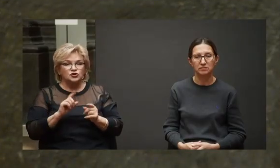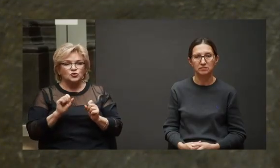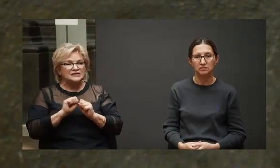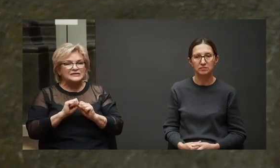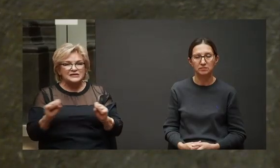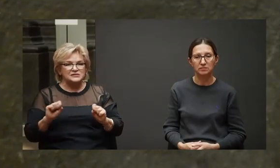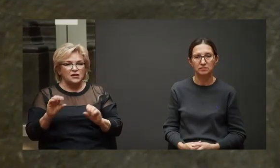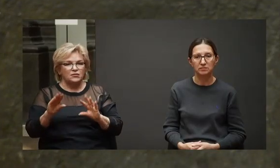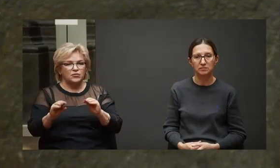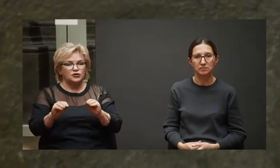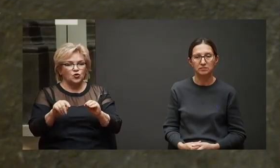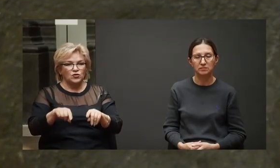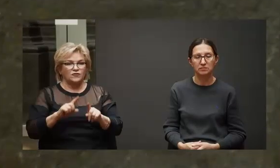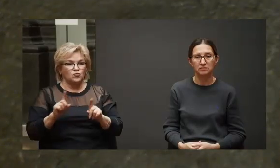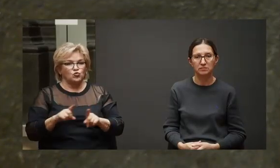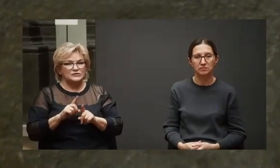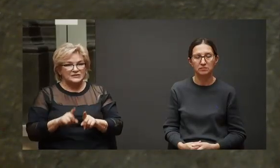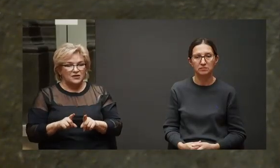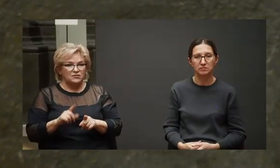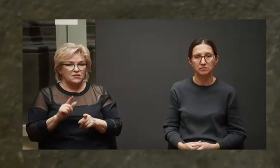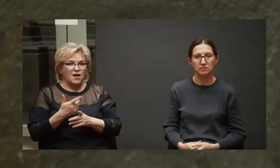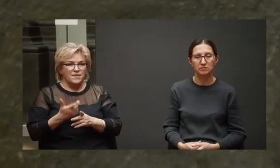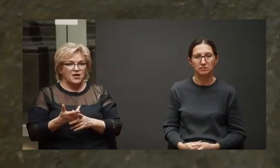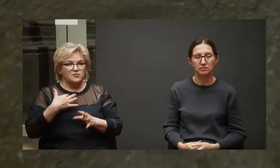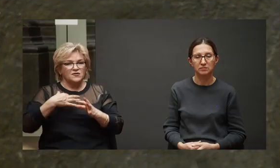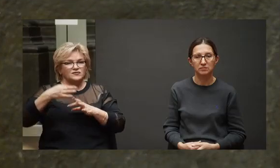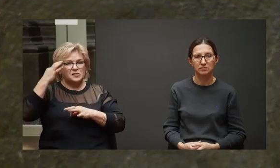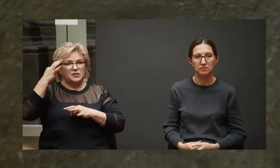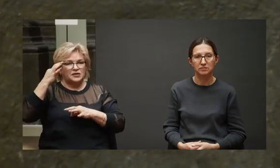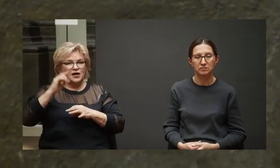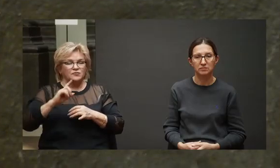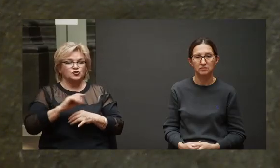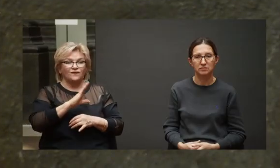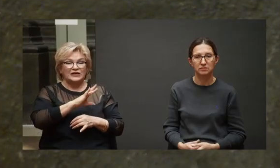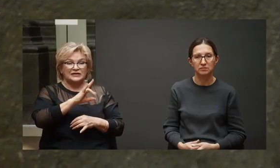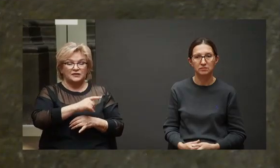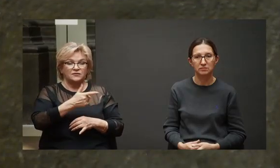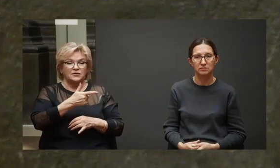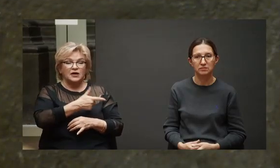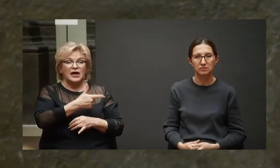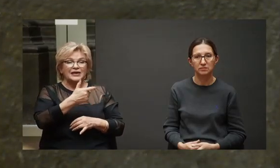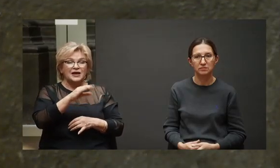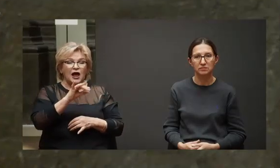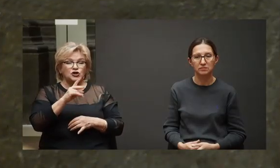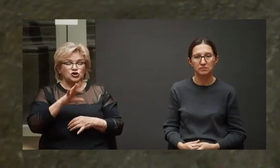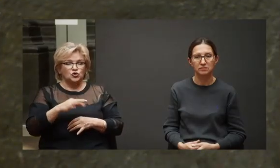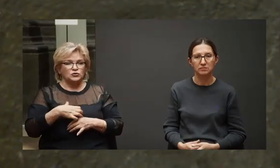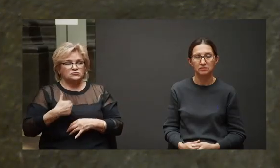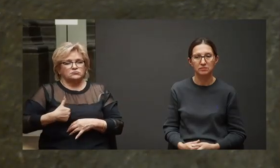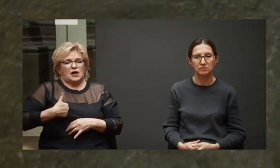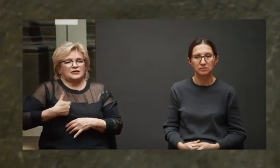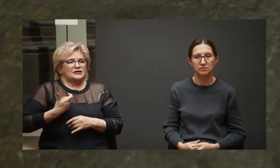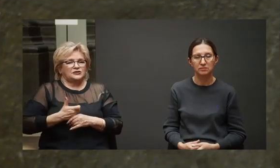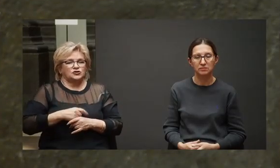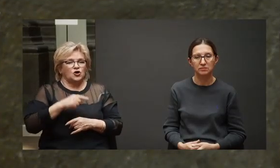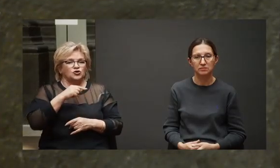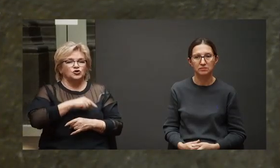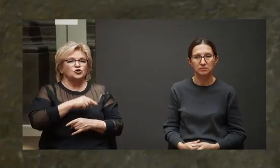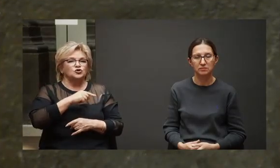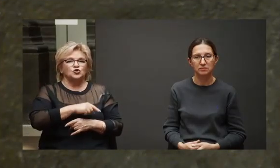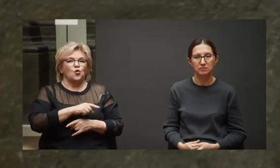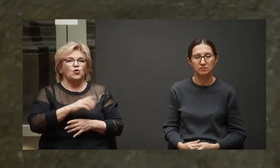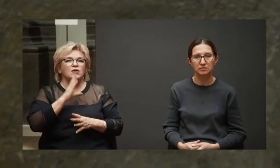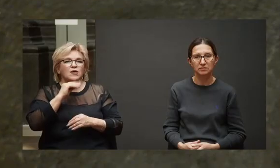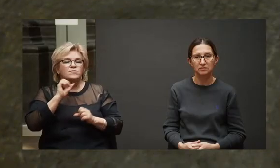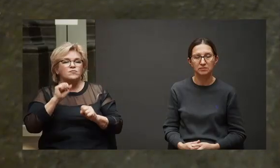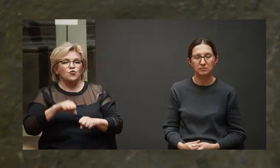нельзя потрогать, да, в музее, опять-таки вспоминаем сегодня что-то Виктора Николаевича Гращенкова, который страшно гордился тем, что он помпейские вот